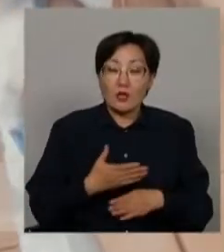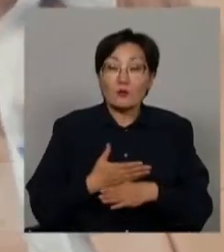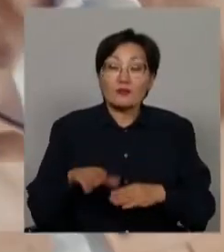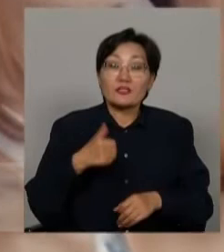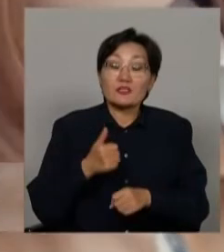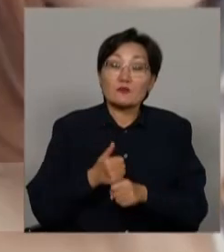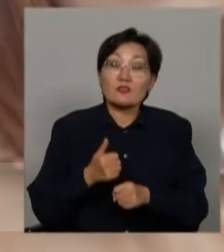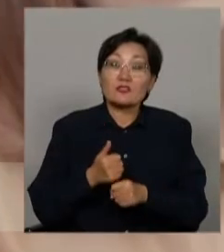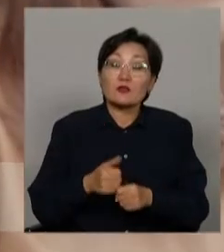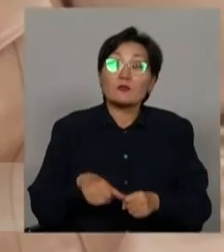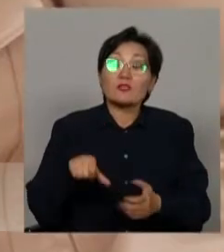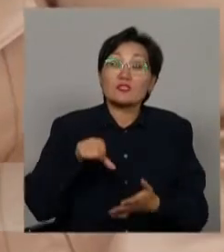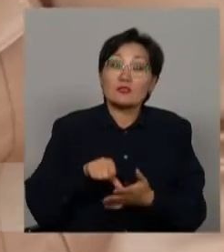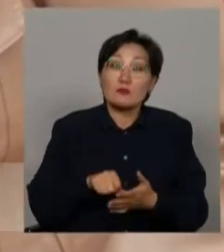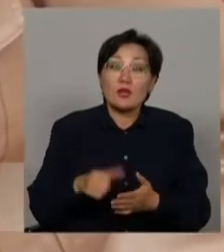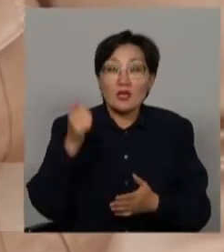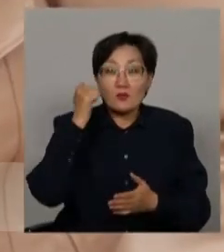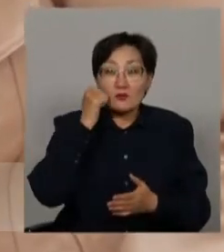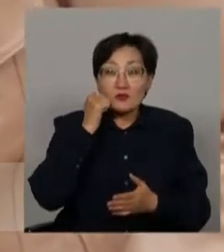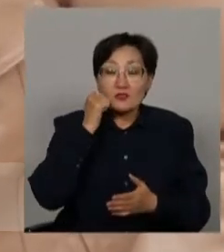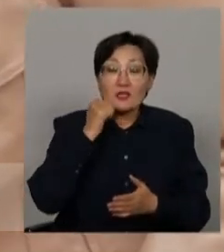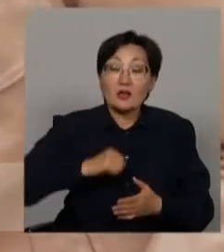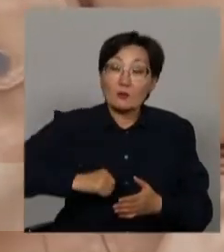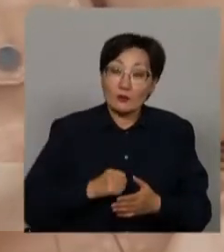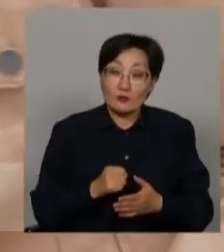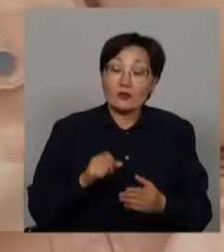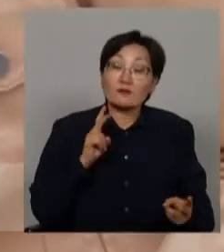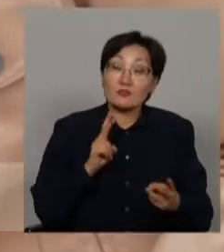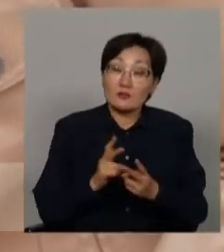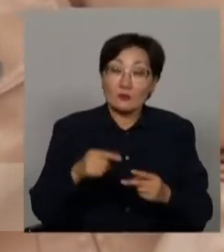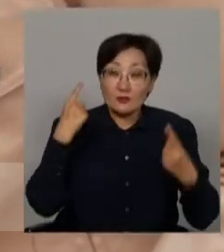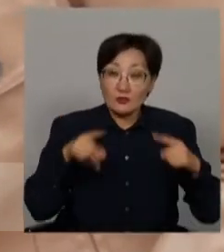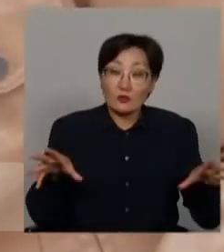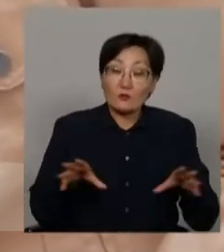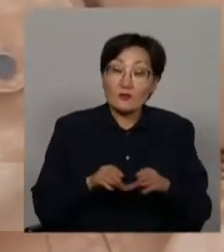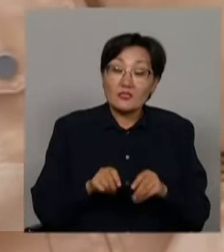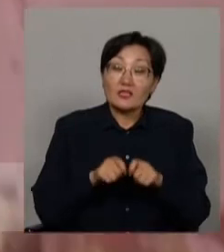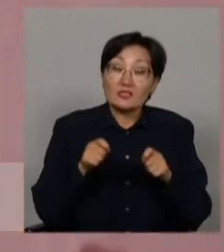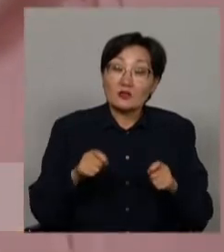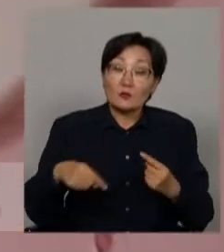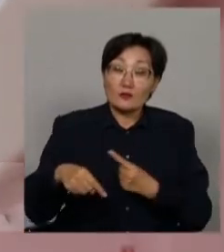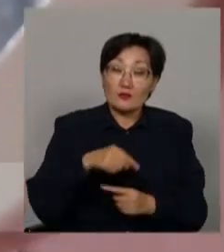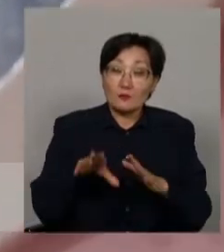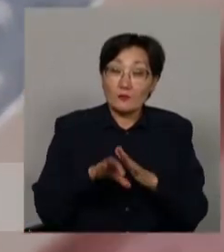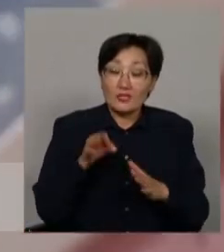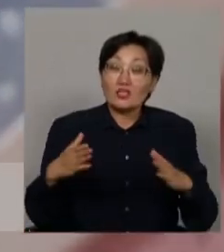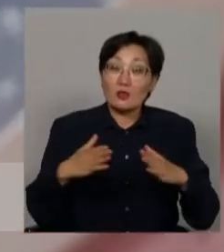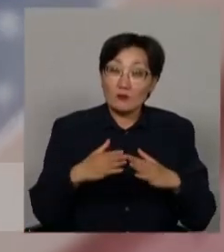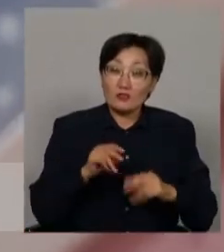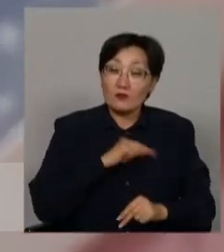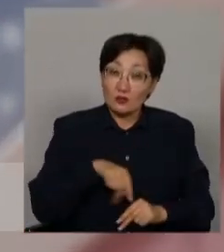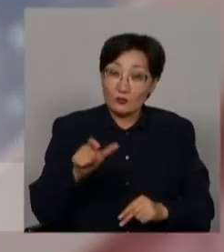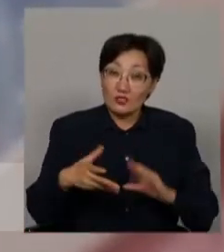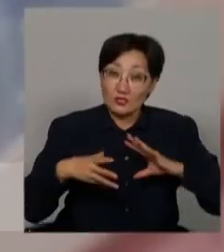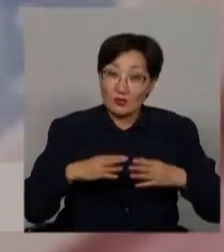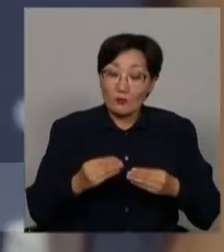главная героиня объединяется со своей старой подругой Нургуль. Вместе им приходит идея открыть собственный бизнес по подбору домашнего персонала. В